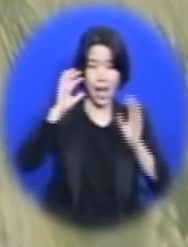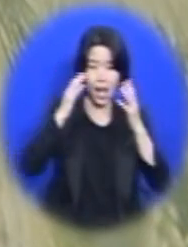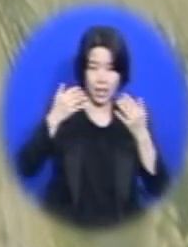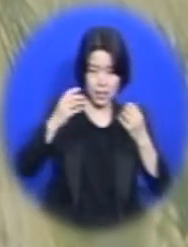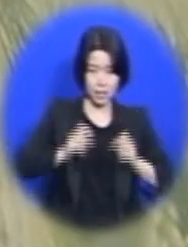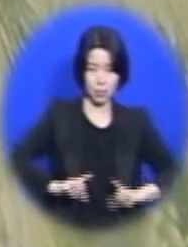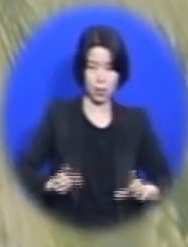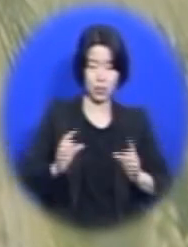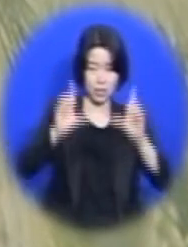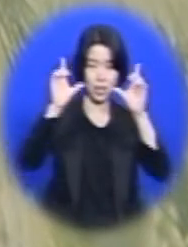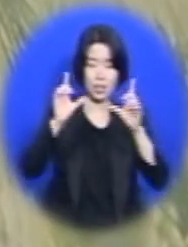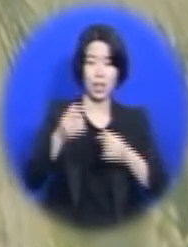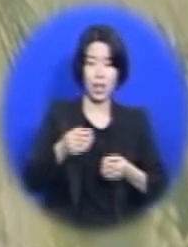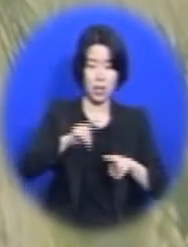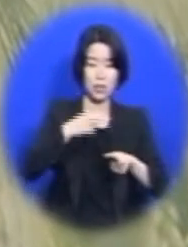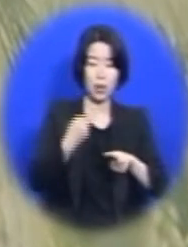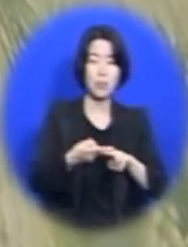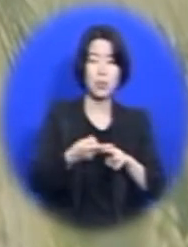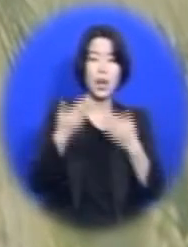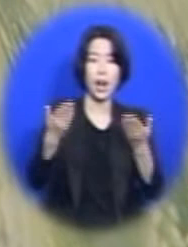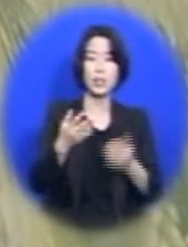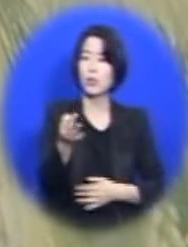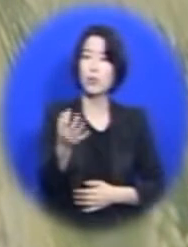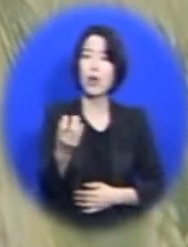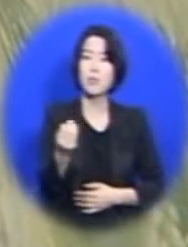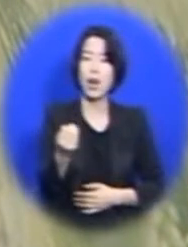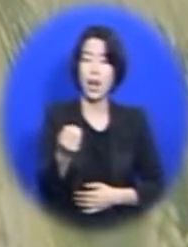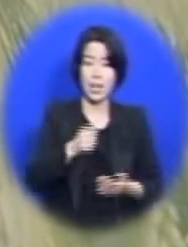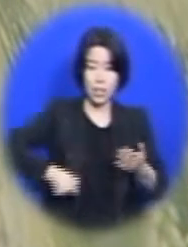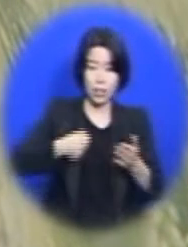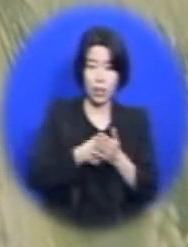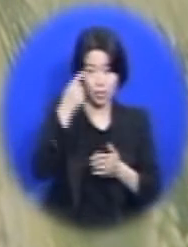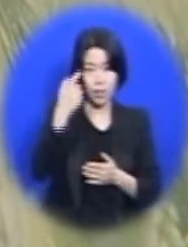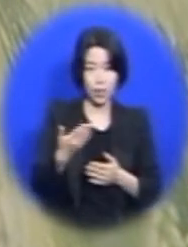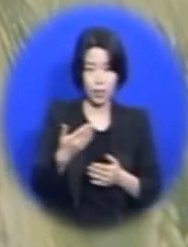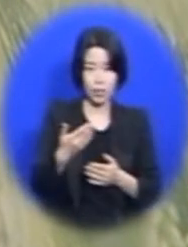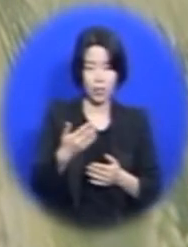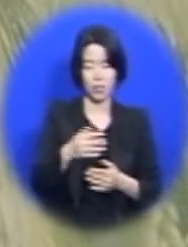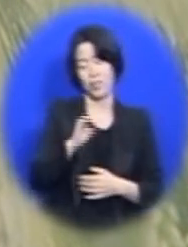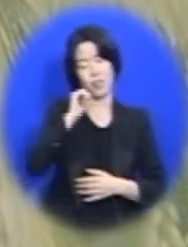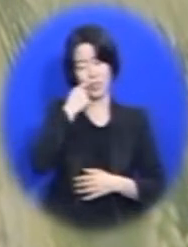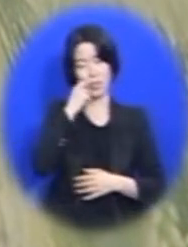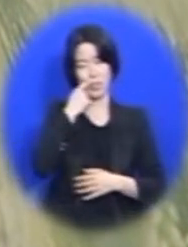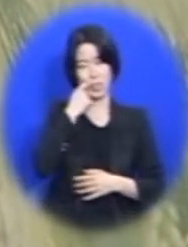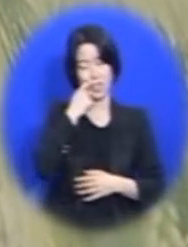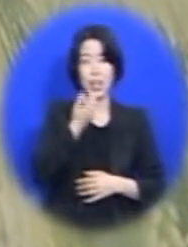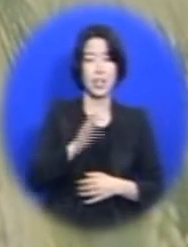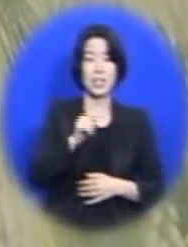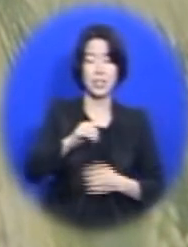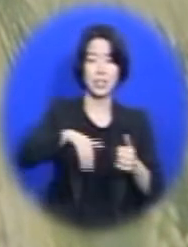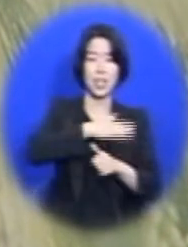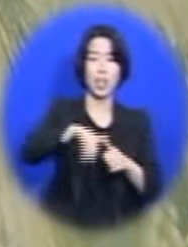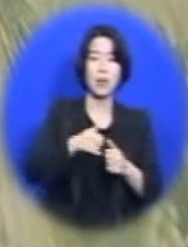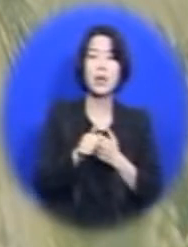때 얼마짜리 해야 되죠? 정확할까요 지금? 있을 수가 없잖아요. 그거는 그들의 형편에